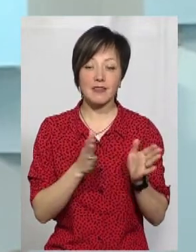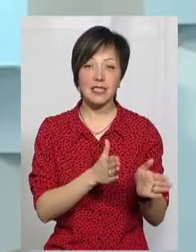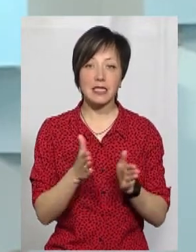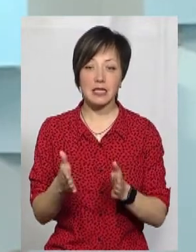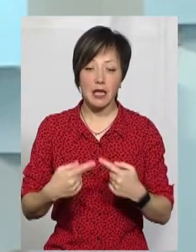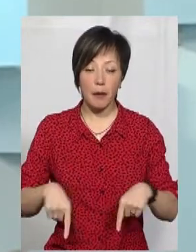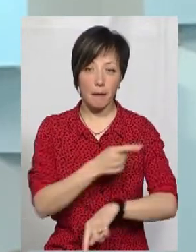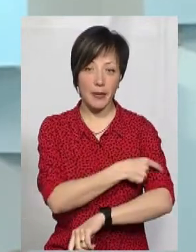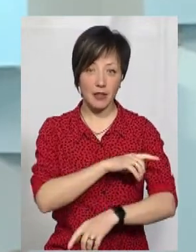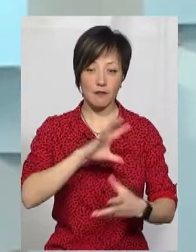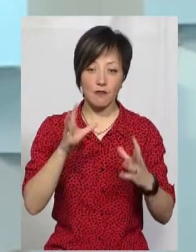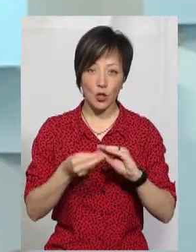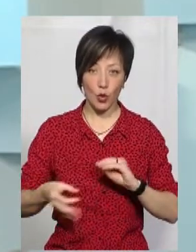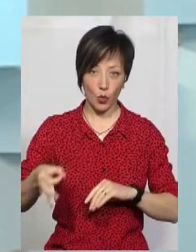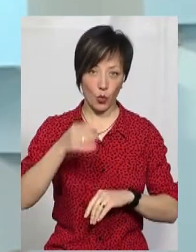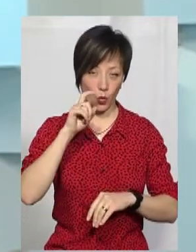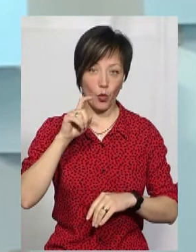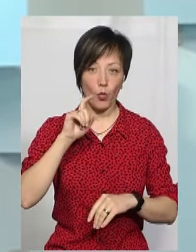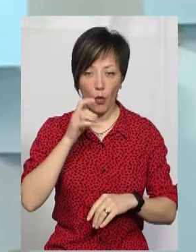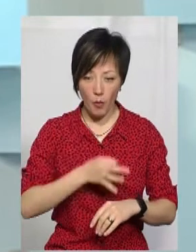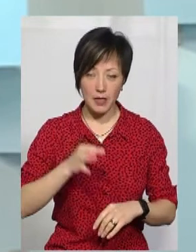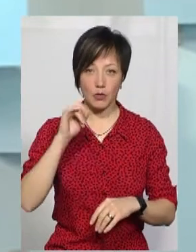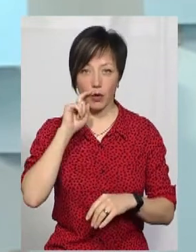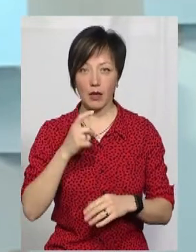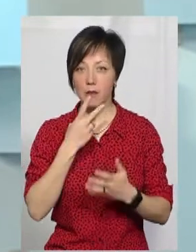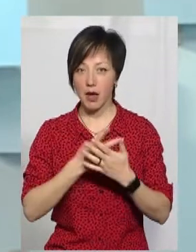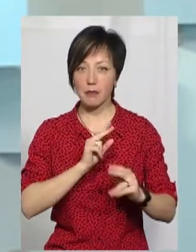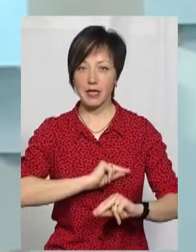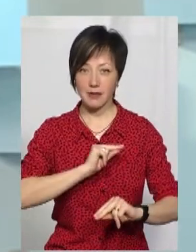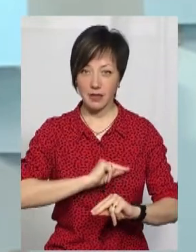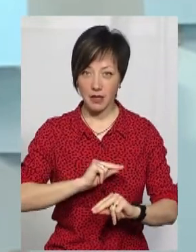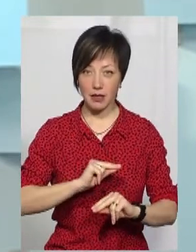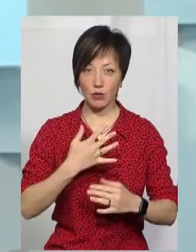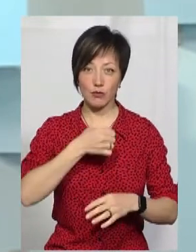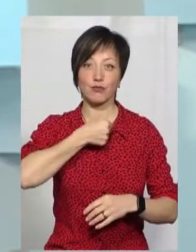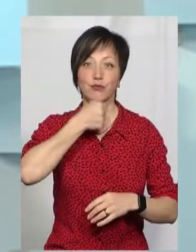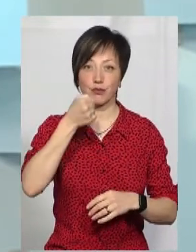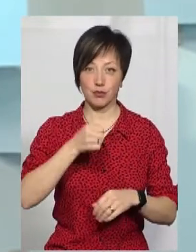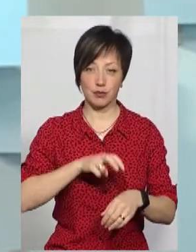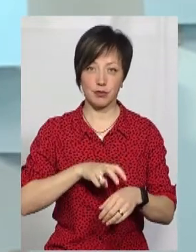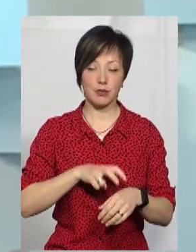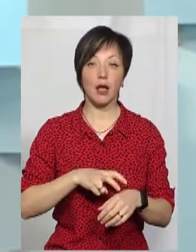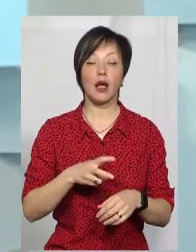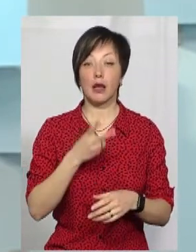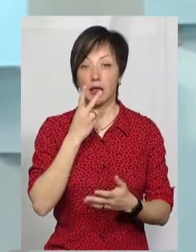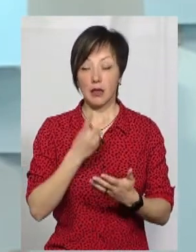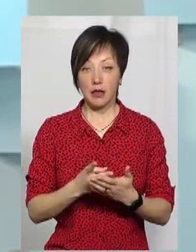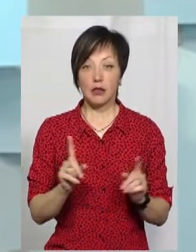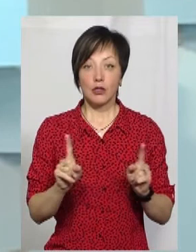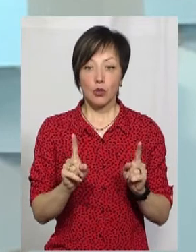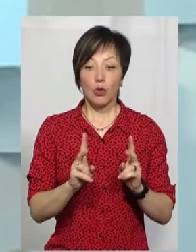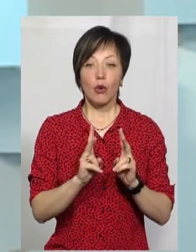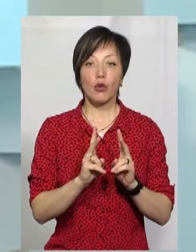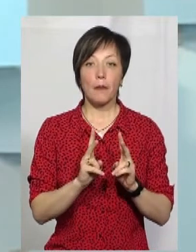області, в цілому України. Ми бачимо, що кадри старіють, і, до речі, в цьому відношенні ми розуміємо, що і багато з